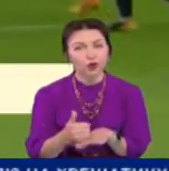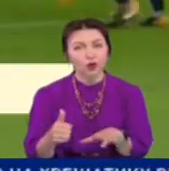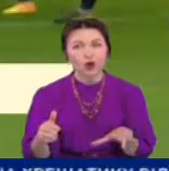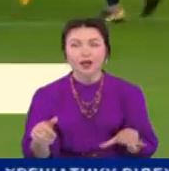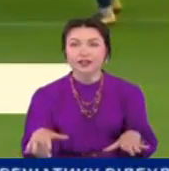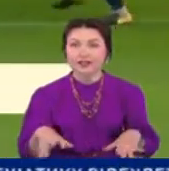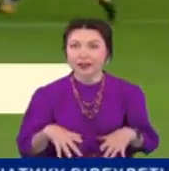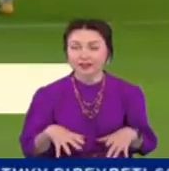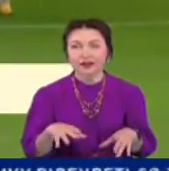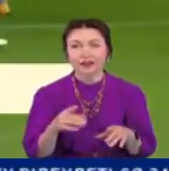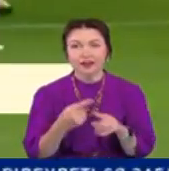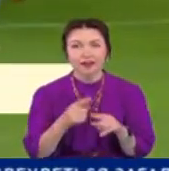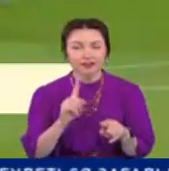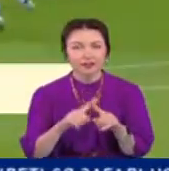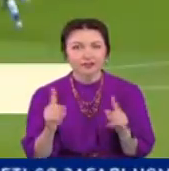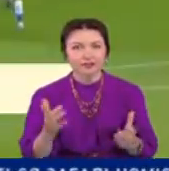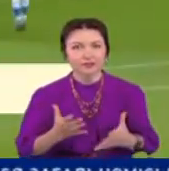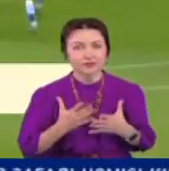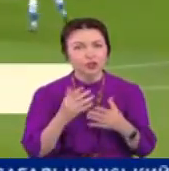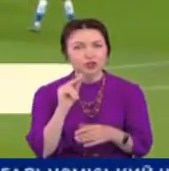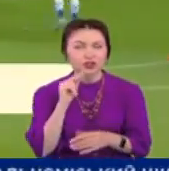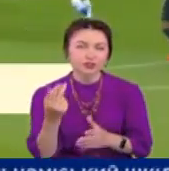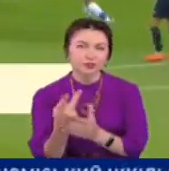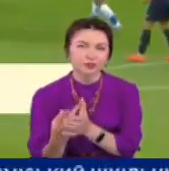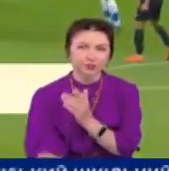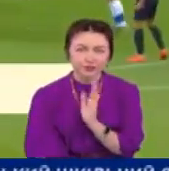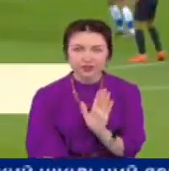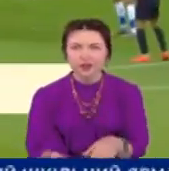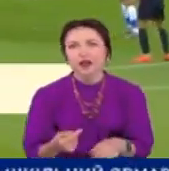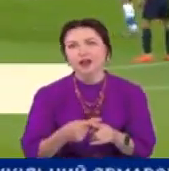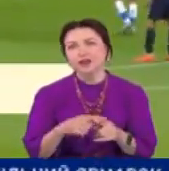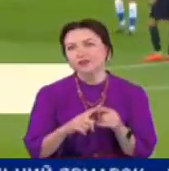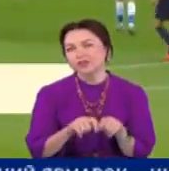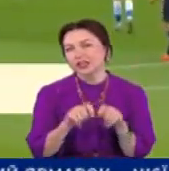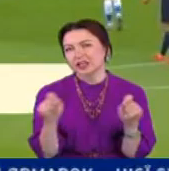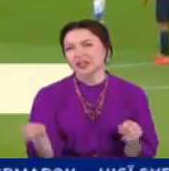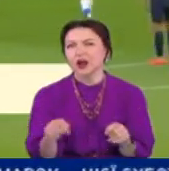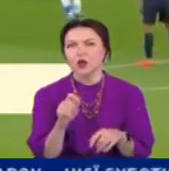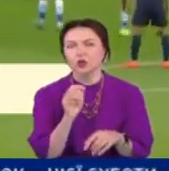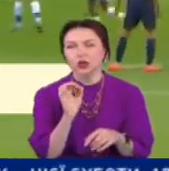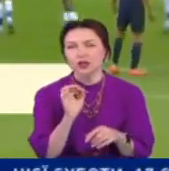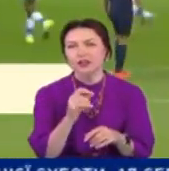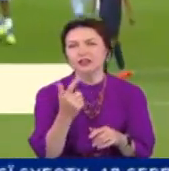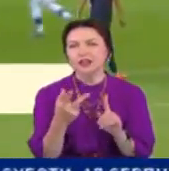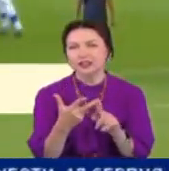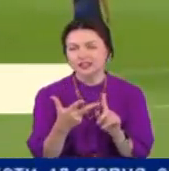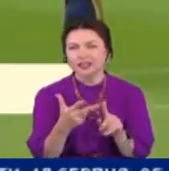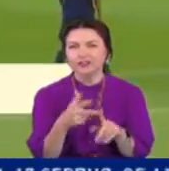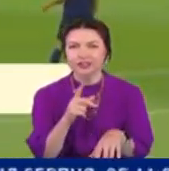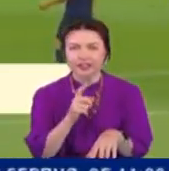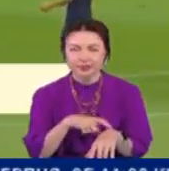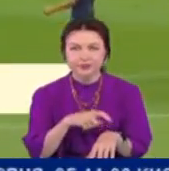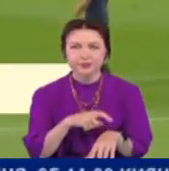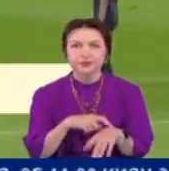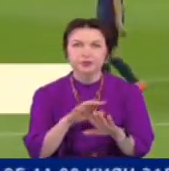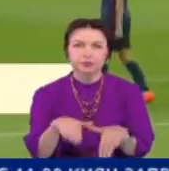динамівців. Про це свідчить розгром гостей із Чернігова. Відкрили рахунок кияни на 3-й хвилині. Забарний був найспритнішим на добиванні